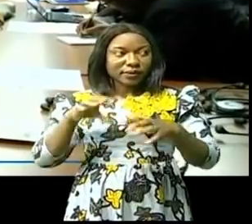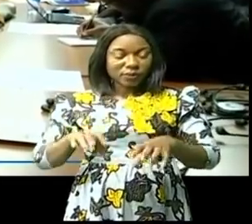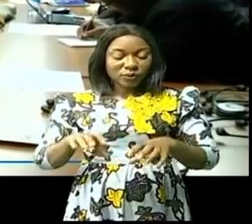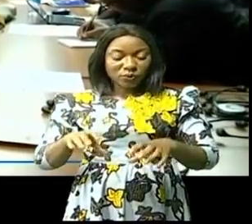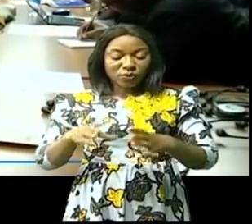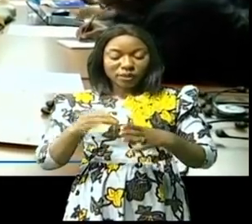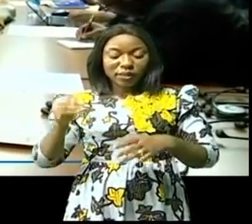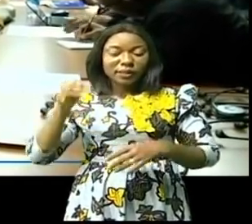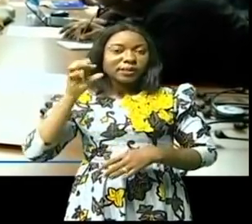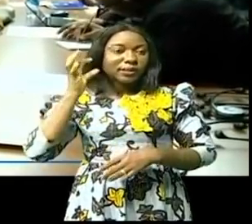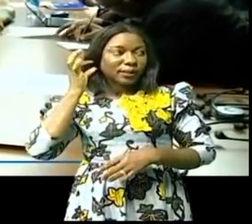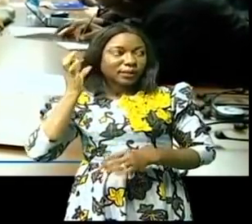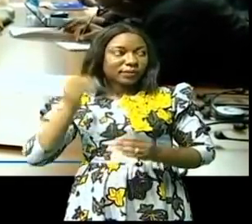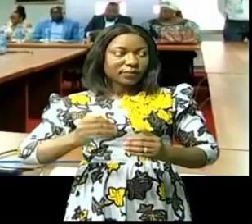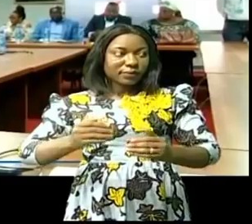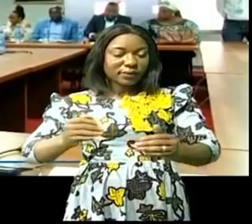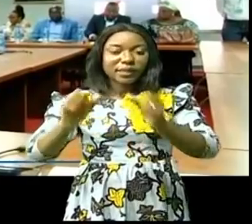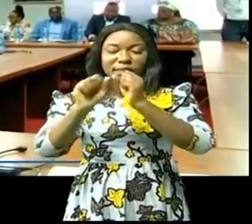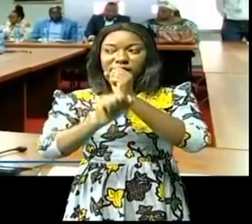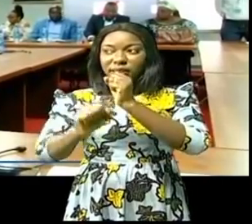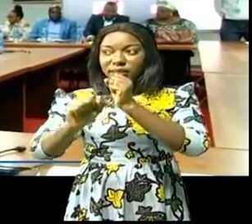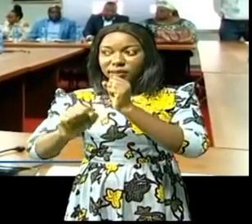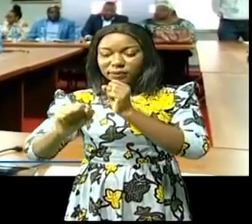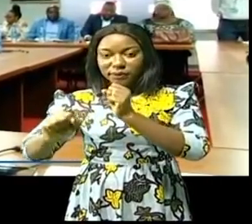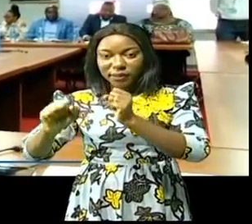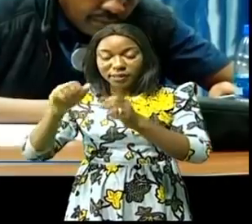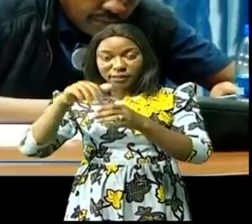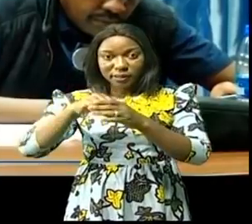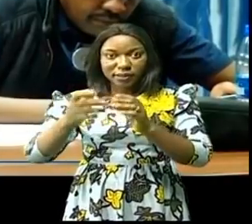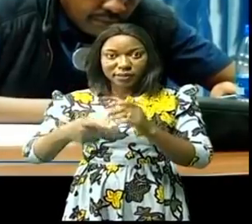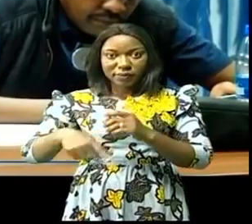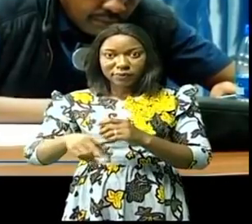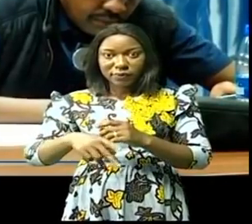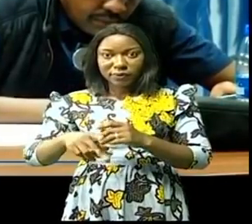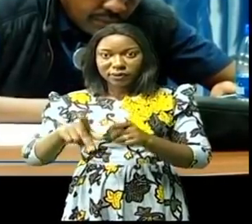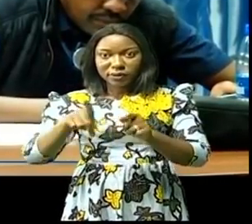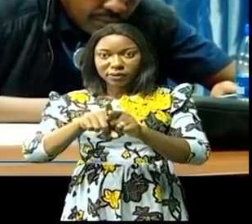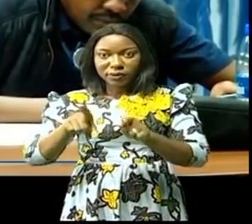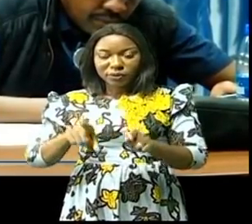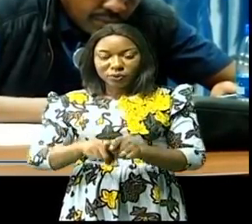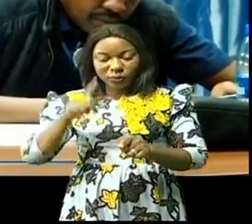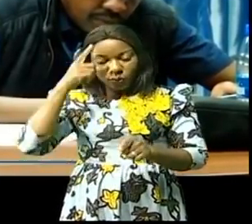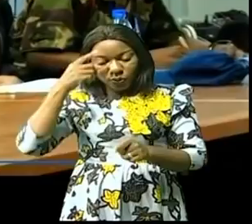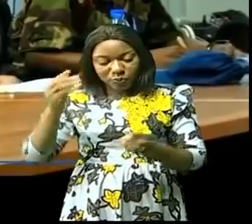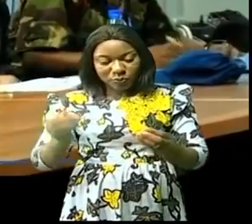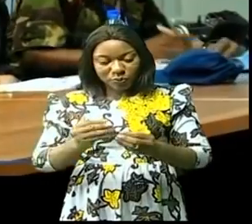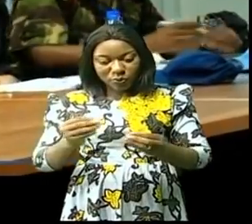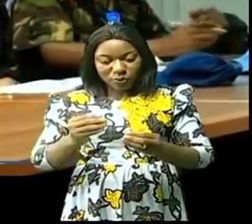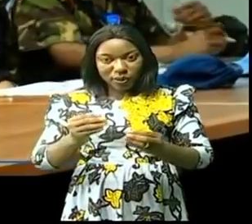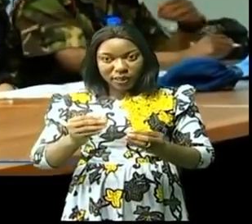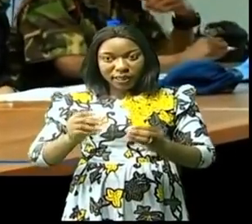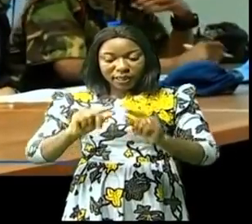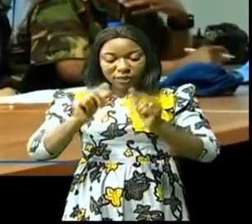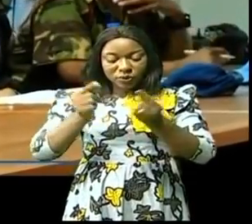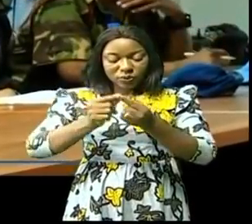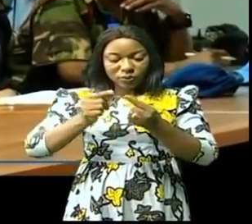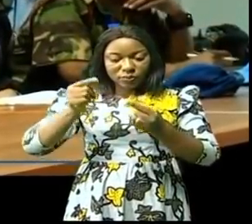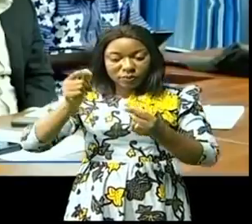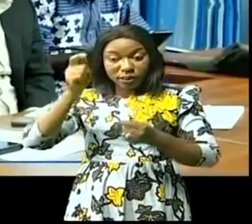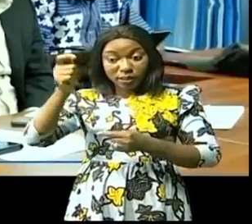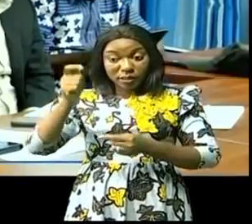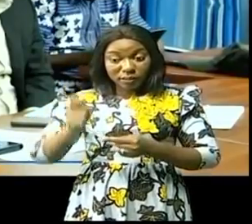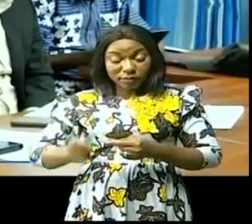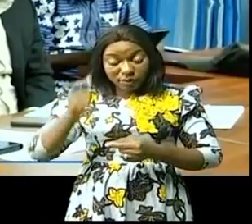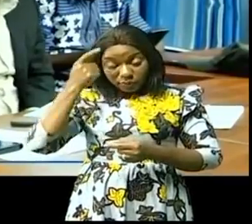Kenya ont entamé une tournée de sensibilisation dans les provinces de l'Est de la République, bastion des groupes armés pour préparer les prochains rounds